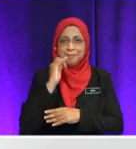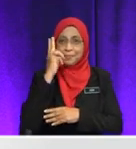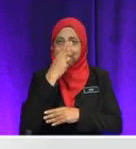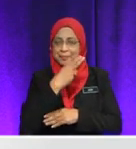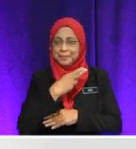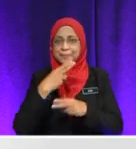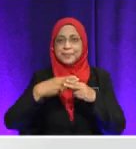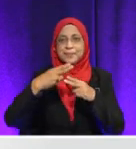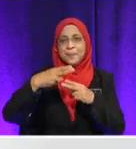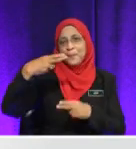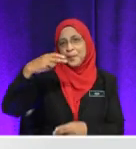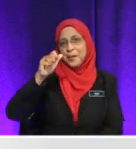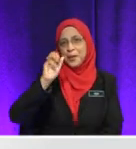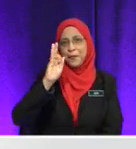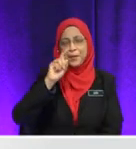tampan itu namanya Hafiz